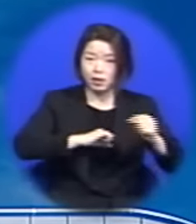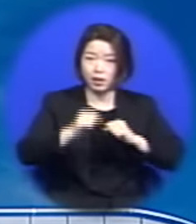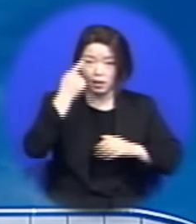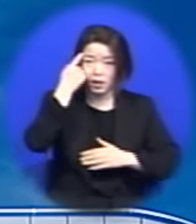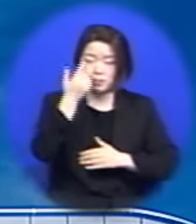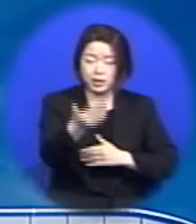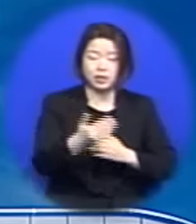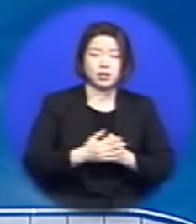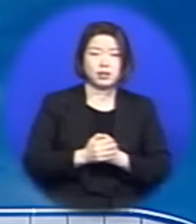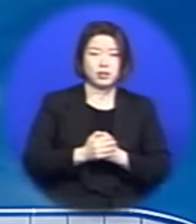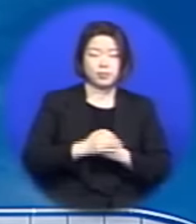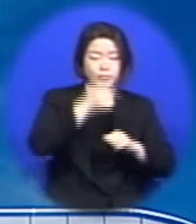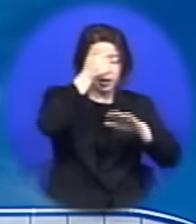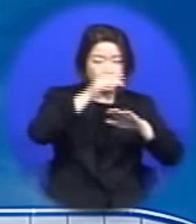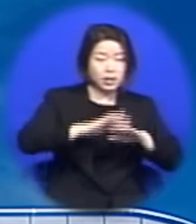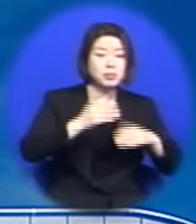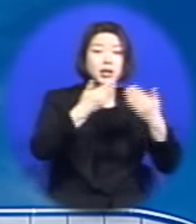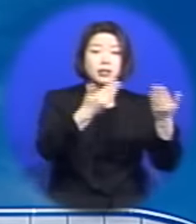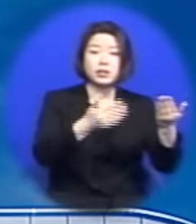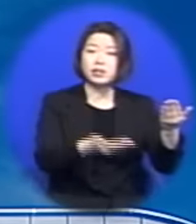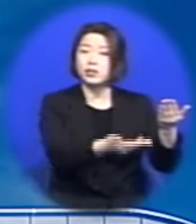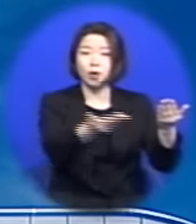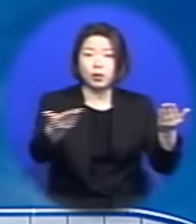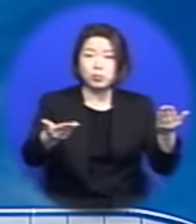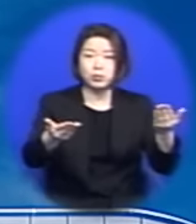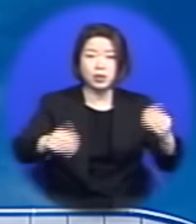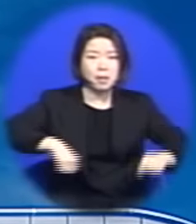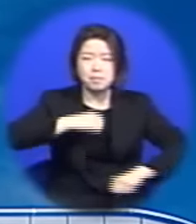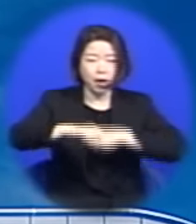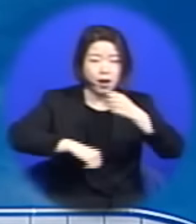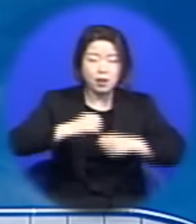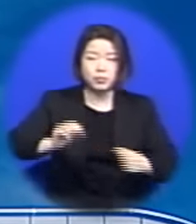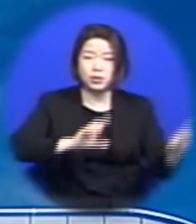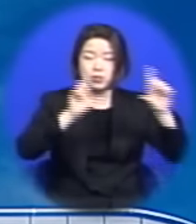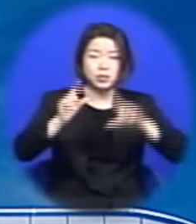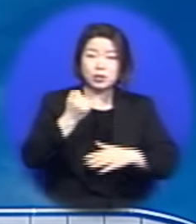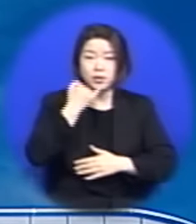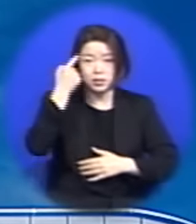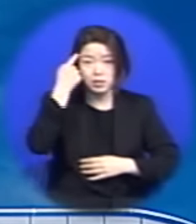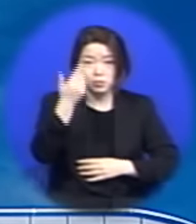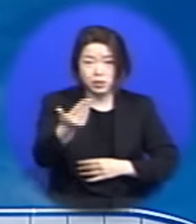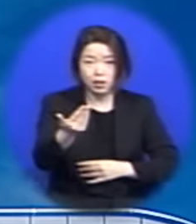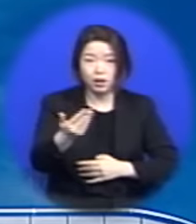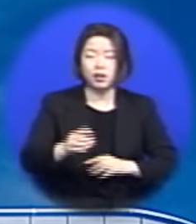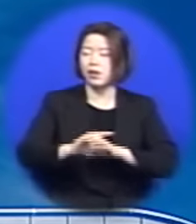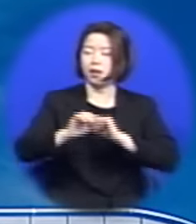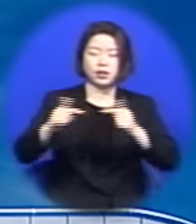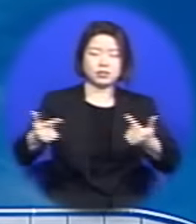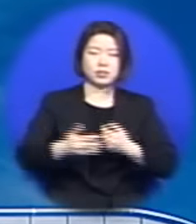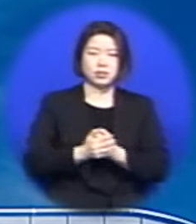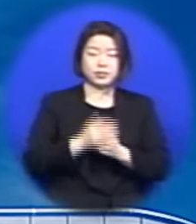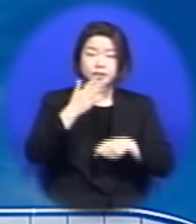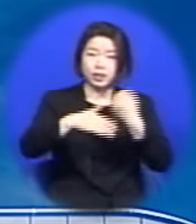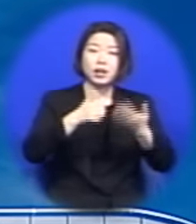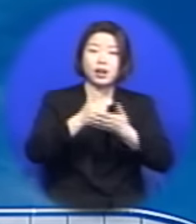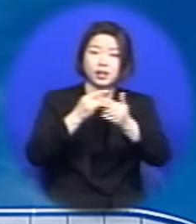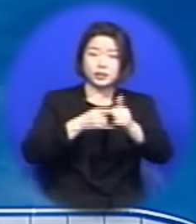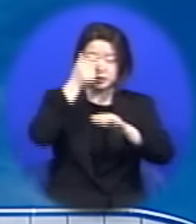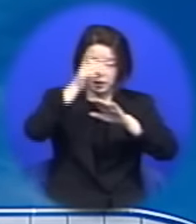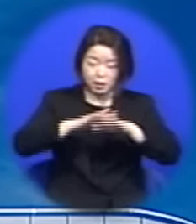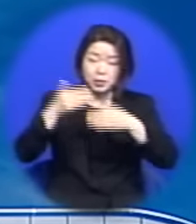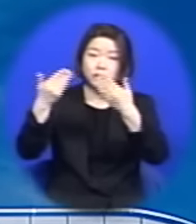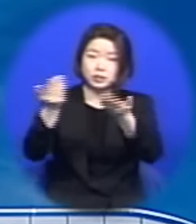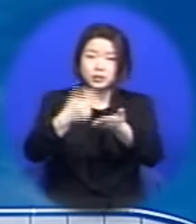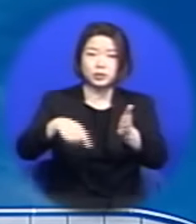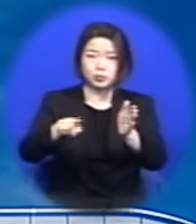겁니까 예배드리는 여러분들은 아무렇게나 해도 되는 겁니까 그렇지 않잖아요 하나님께 예배하려